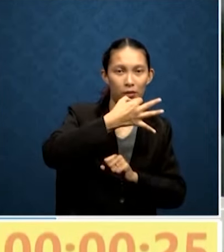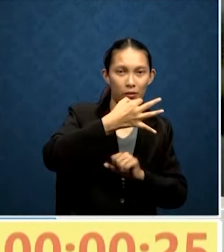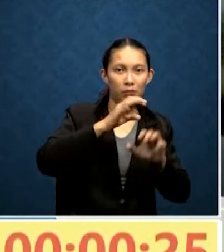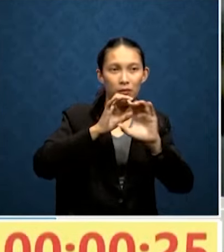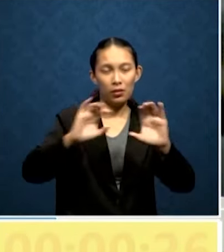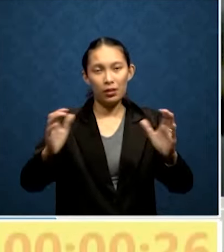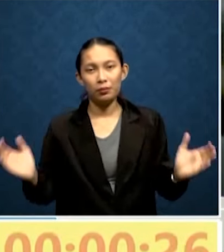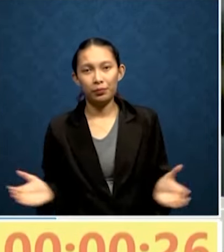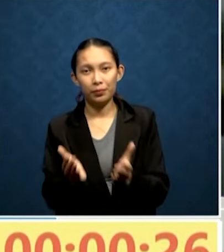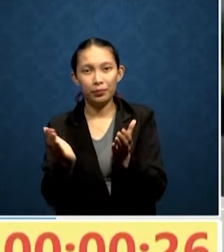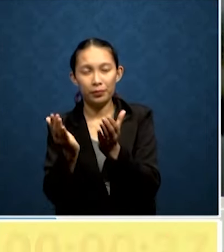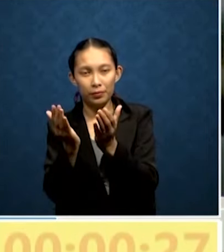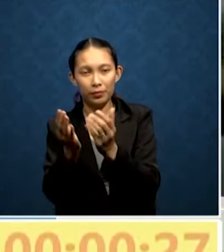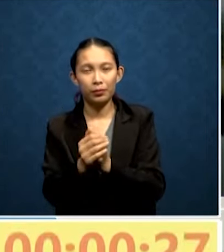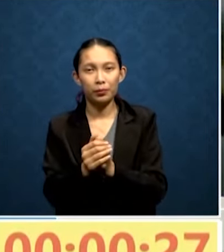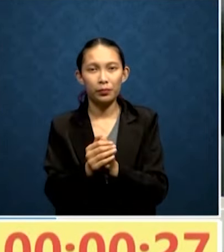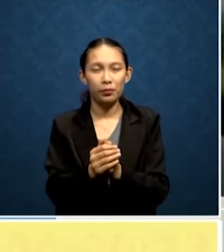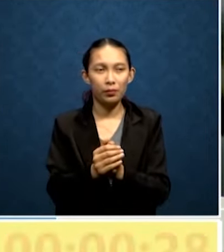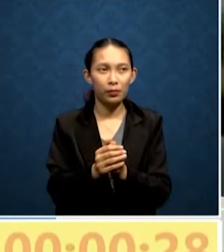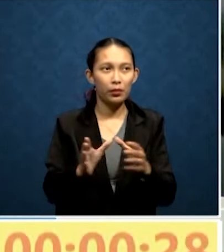งานสนับสนุนก็เห็นด้วย